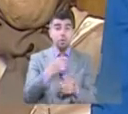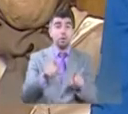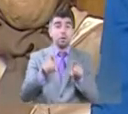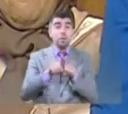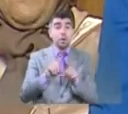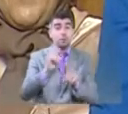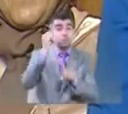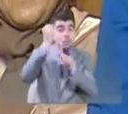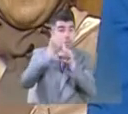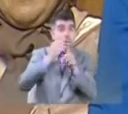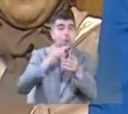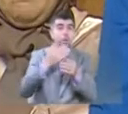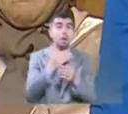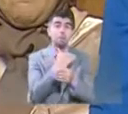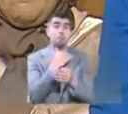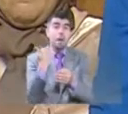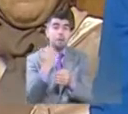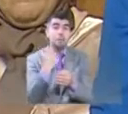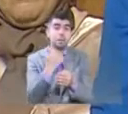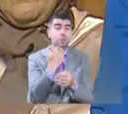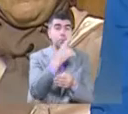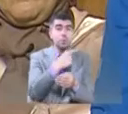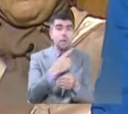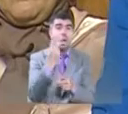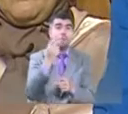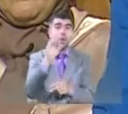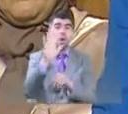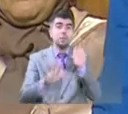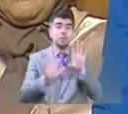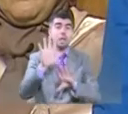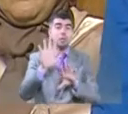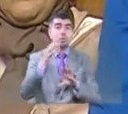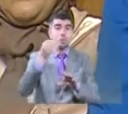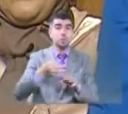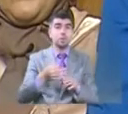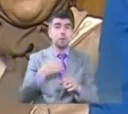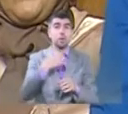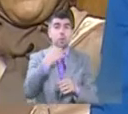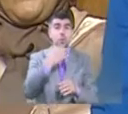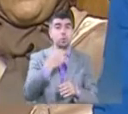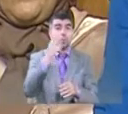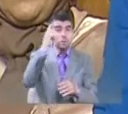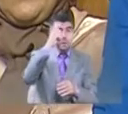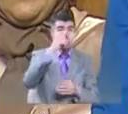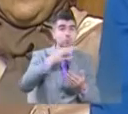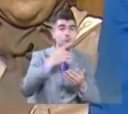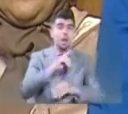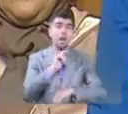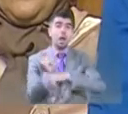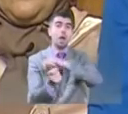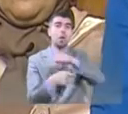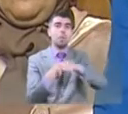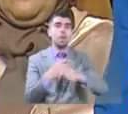وفاة الأمهات بثلاث أربع في أفق 2015 يظل صعبا نظرا للتفاوت الحاصل بين العالم القروي والعالم